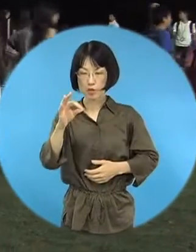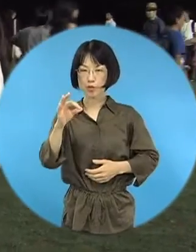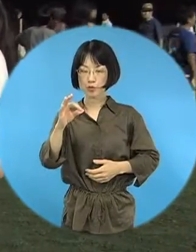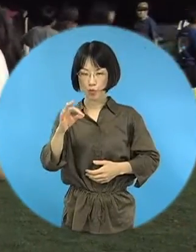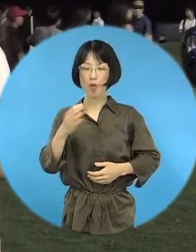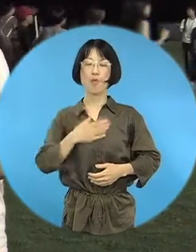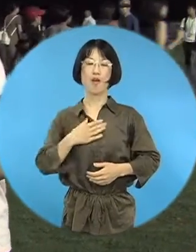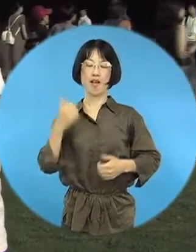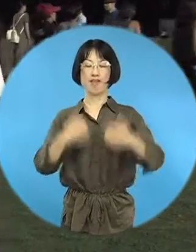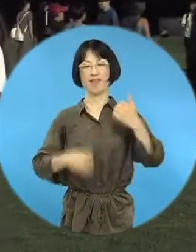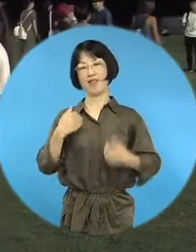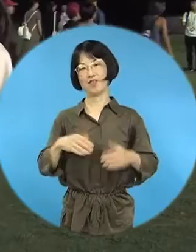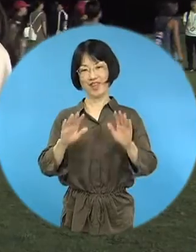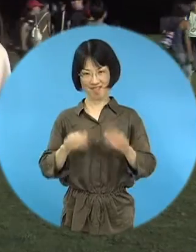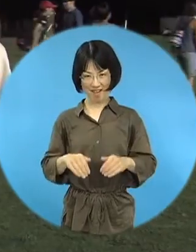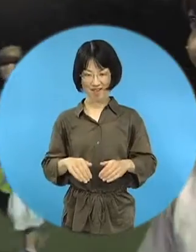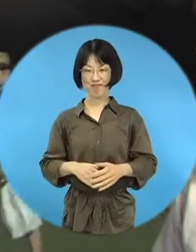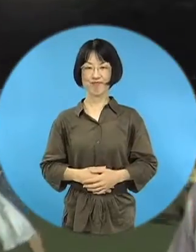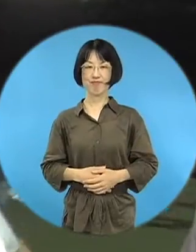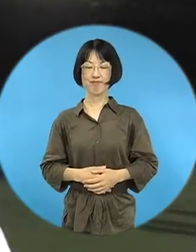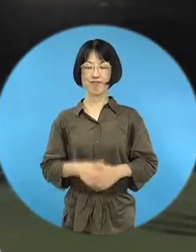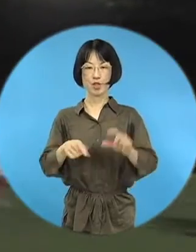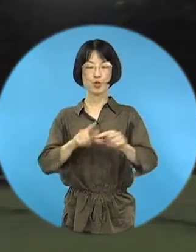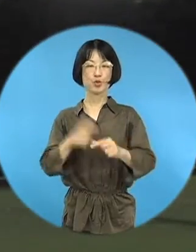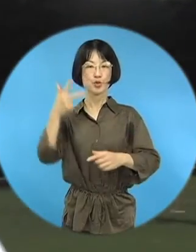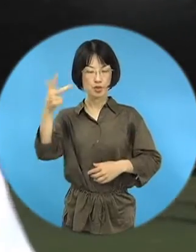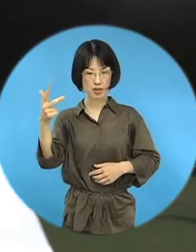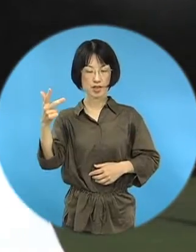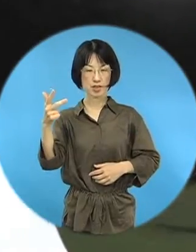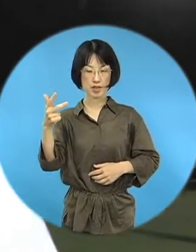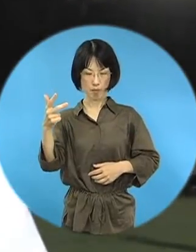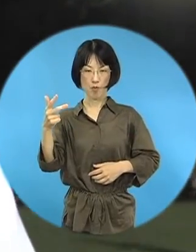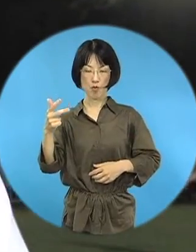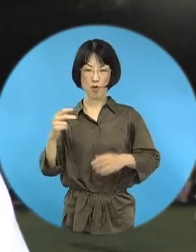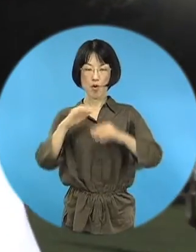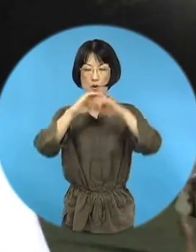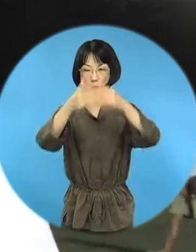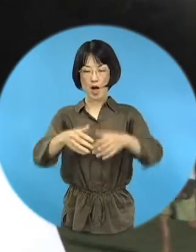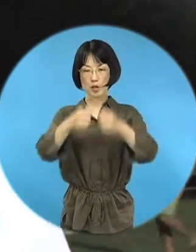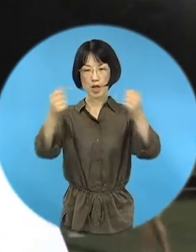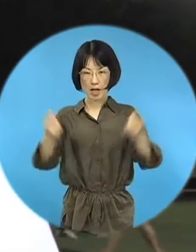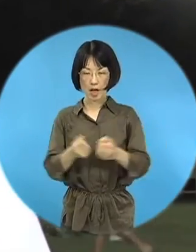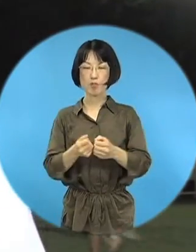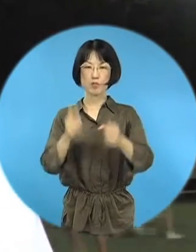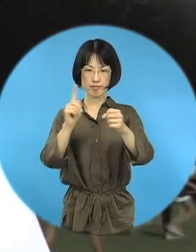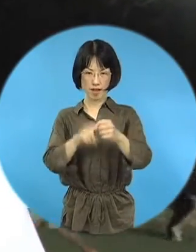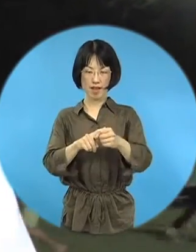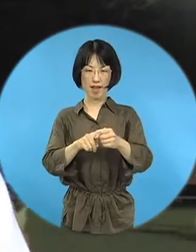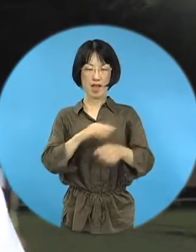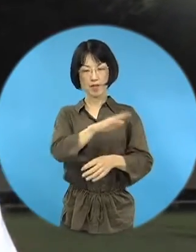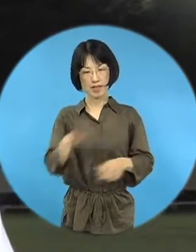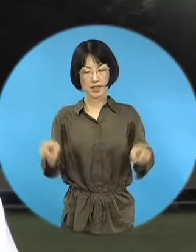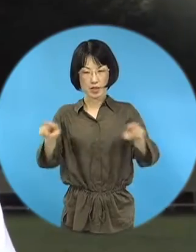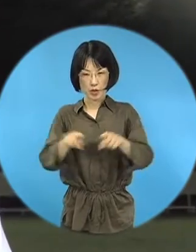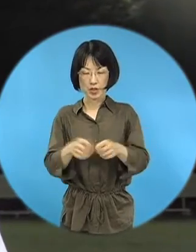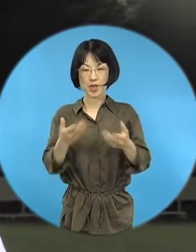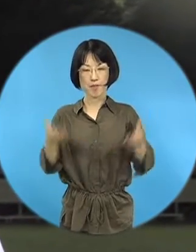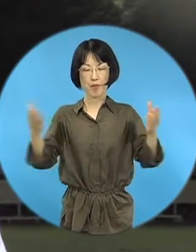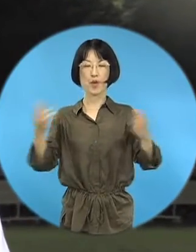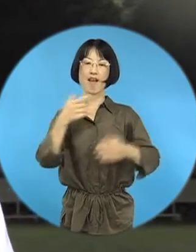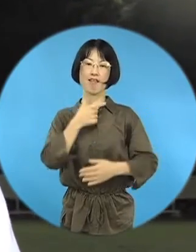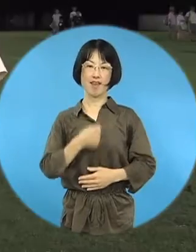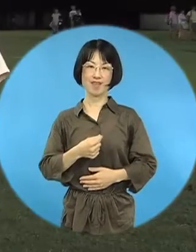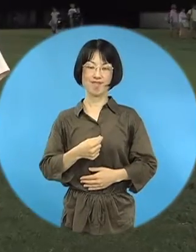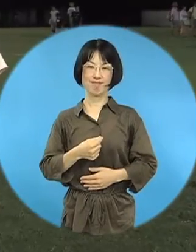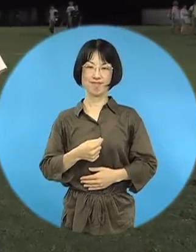方が変わりますし、本当に楽しかったです。 はい、府中市もですね、ワールドカップありますので、ぜひですねみんなで盛り上げていきたい